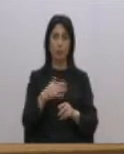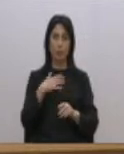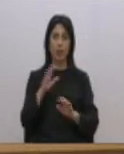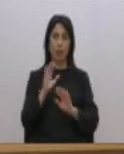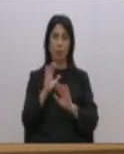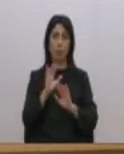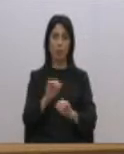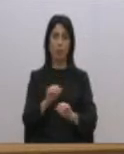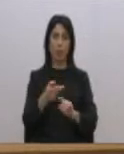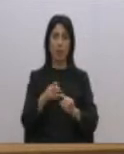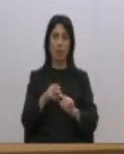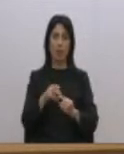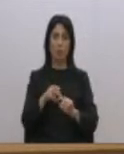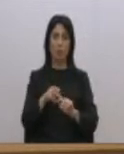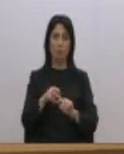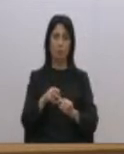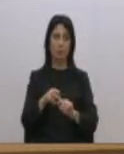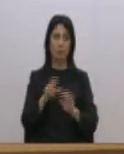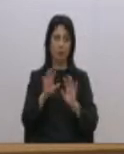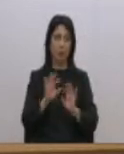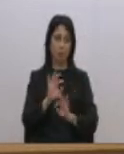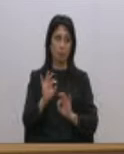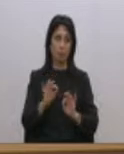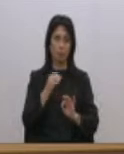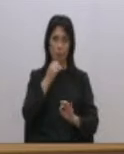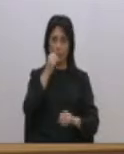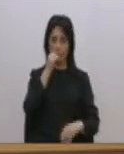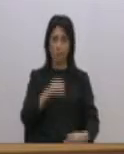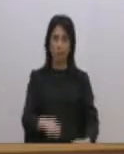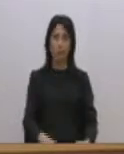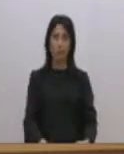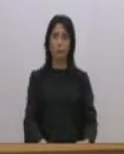cazul ucer, am cadrul proiect, cum a blocat.